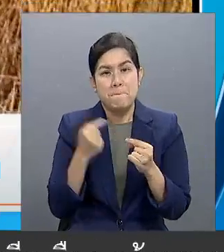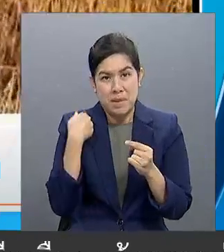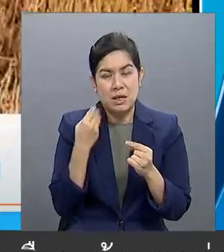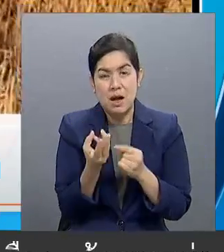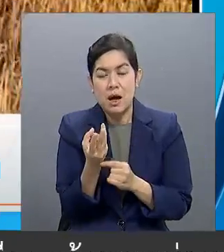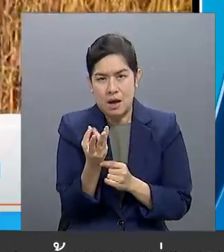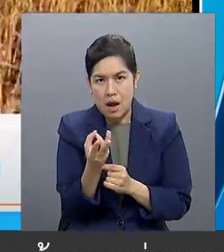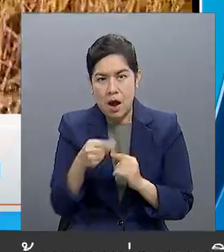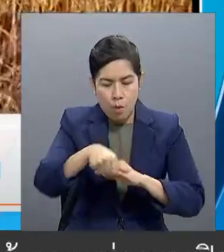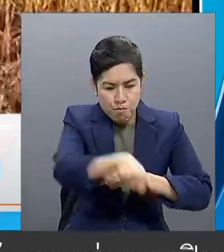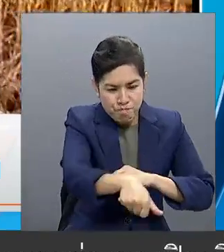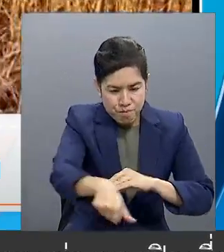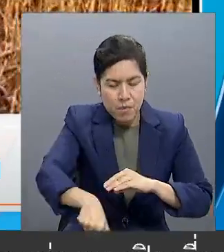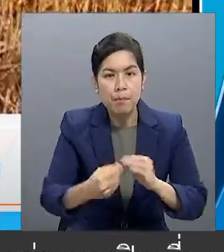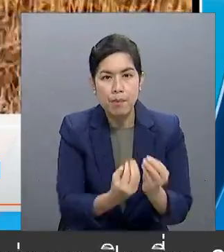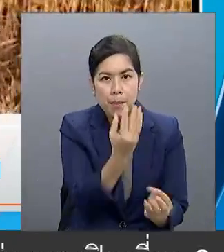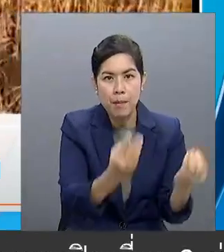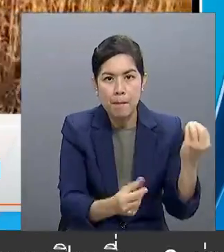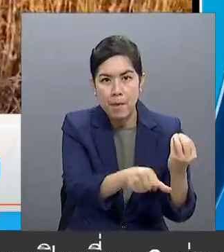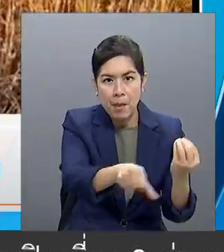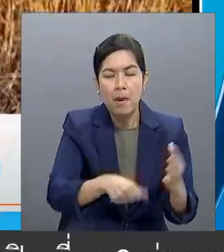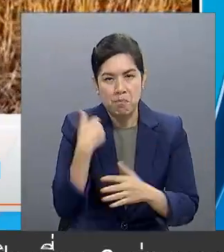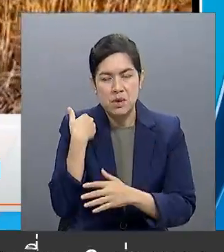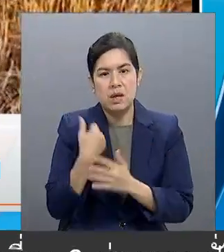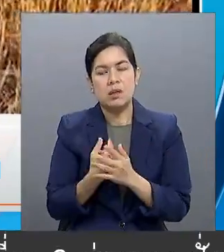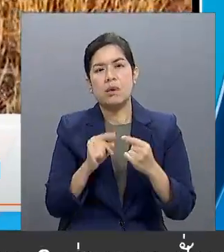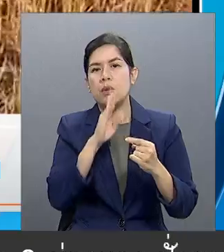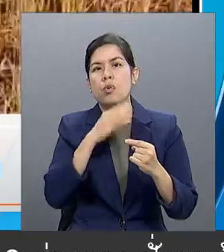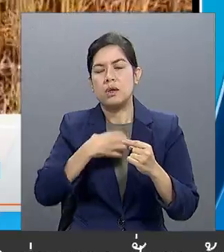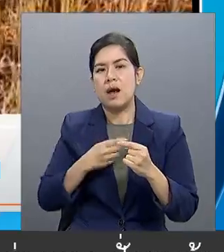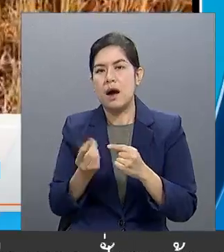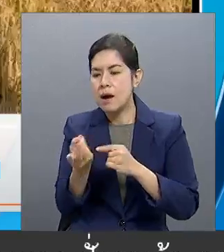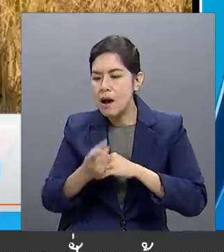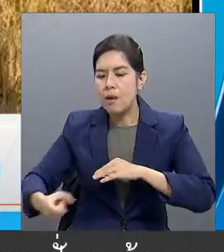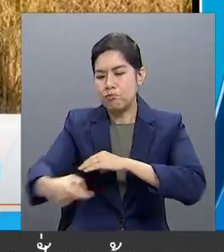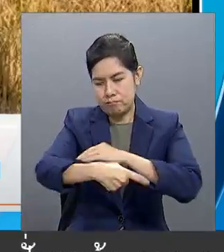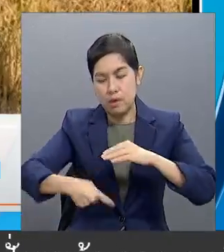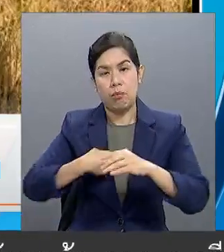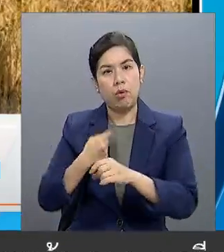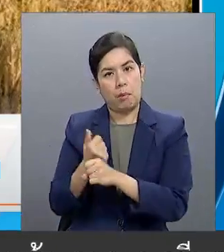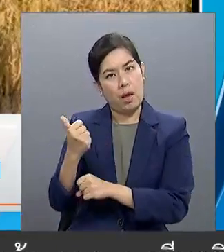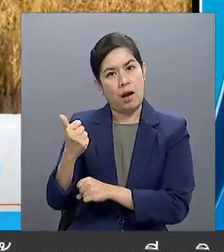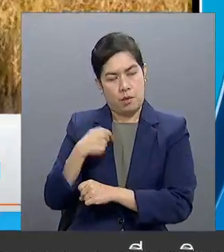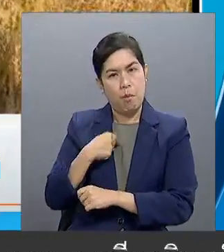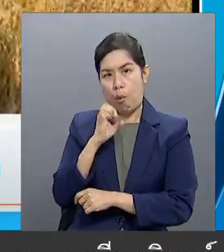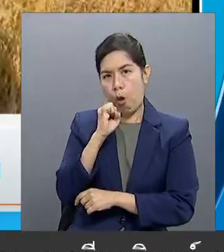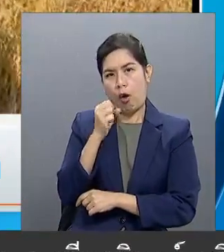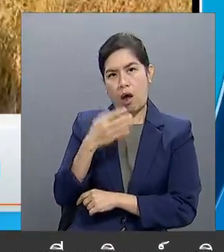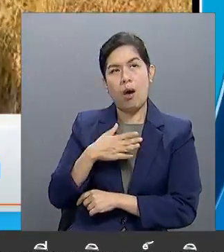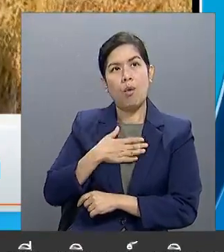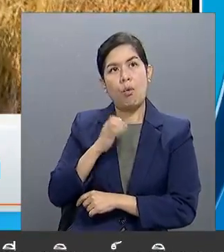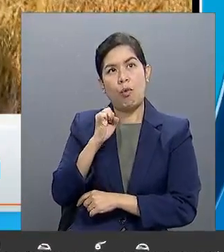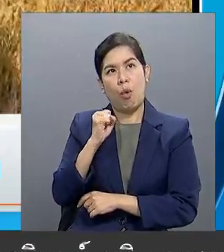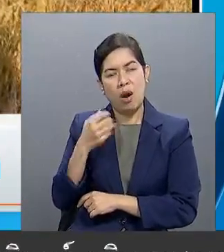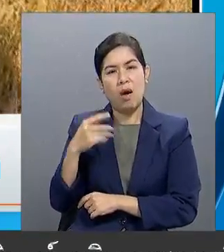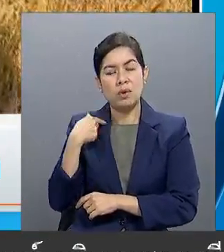สครั้งหน้าเดี๋ยวถ้าวันแมรี่ตี้จะให้ไปเกี่ยวข้าวก็อยากไป ผมไปดำนาแทนจริงๆผมเคยไปเกี่ยวข้าวแล้วใบข้าวคือโอ้โหบาดได้นะ